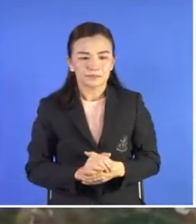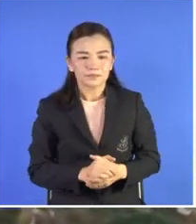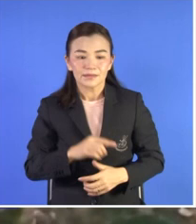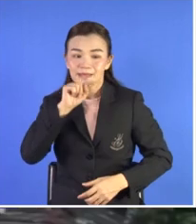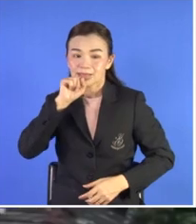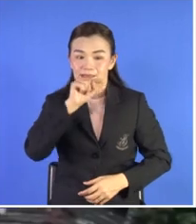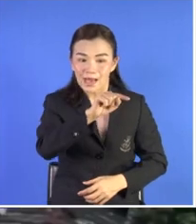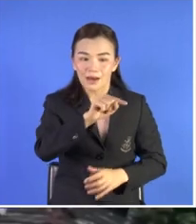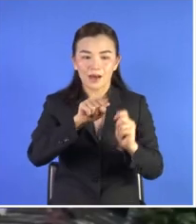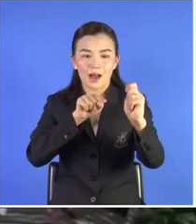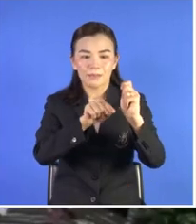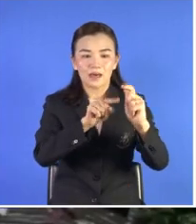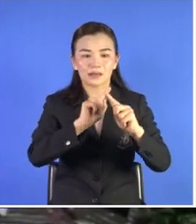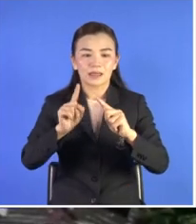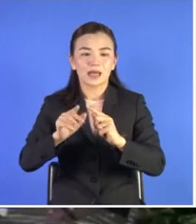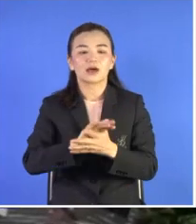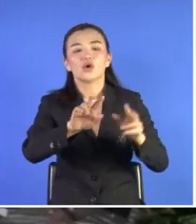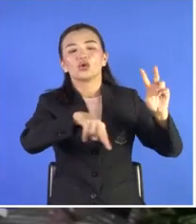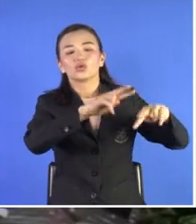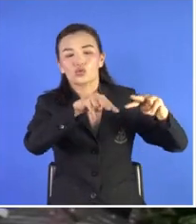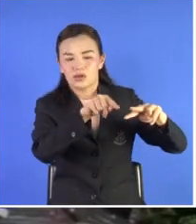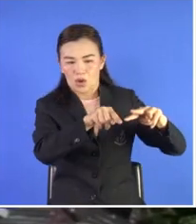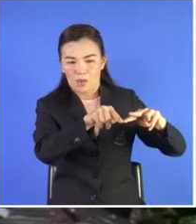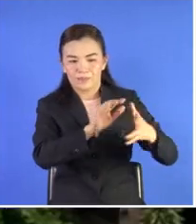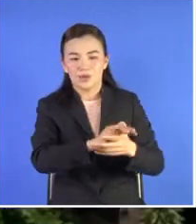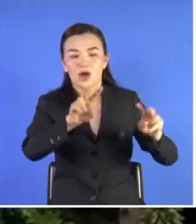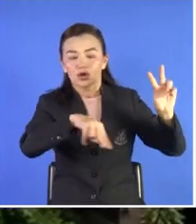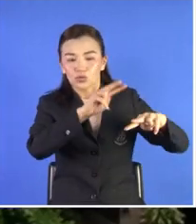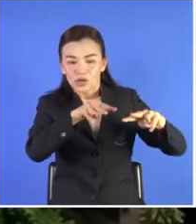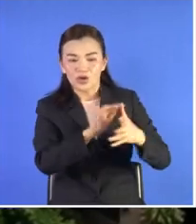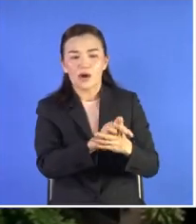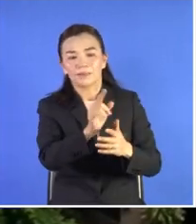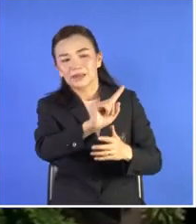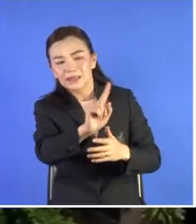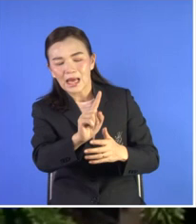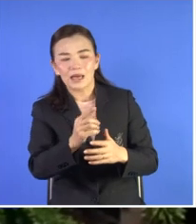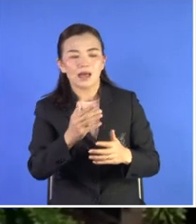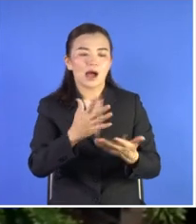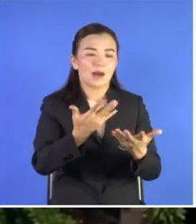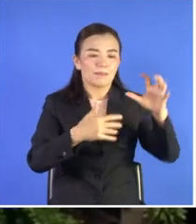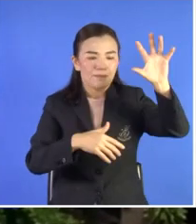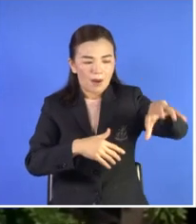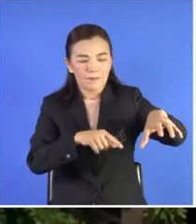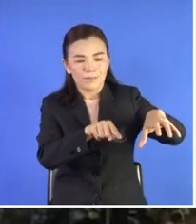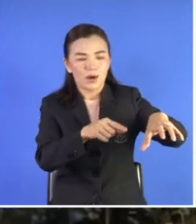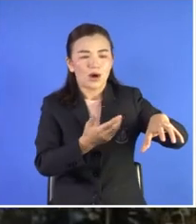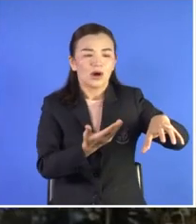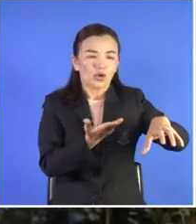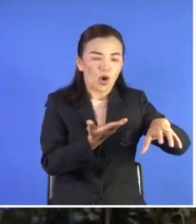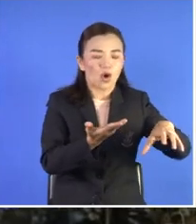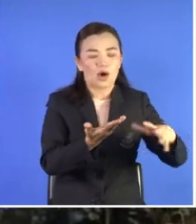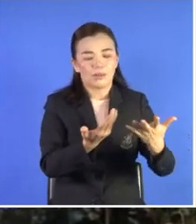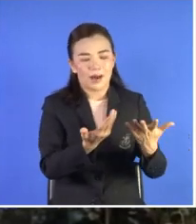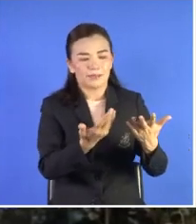ให้ทุกอำเภอเนี่ยดำเนินการสำรวจนะและก็ตรวจสอบนะครับสถานที่ที่ขออนุญาตในการที่จะเก็บพลุดอกไม้ไฟทุกแห่งอย่างเข้มงวดเ